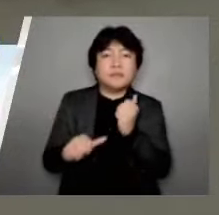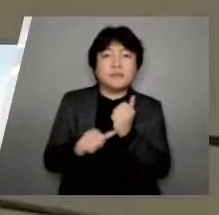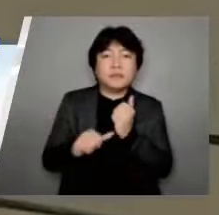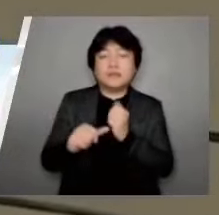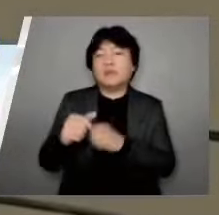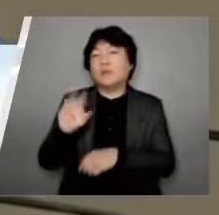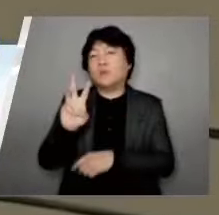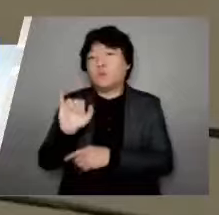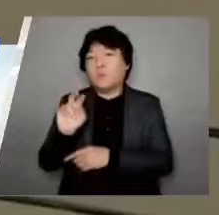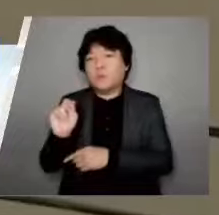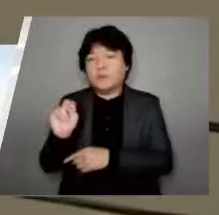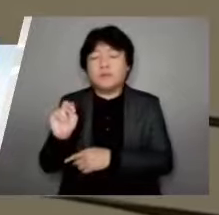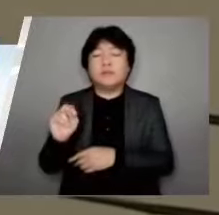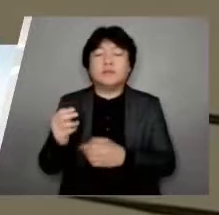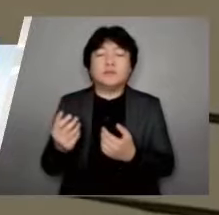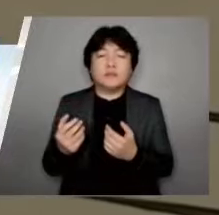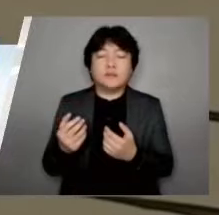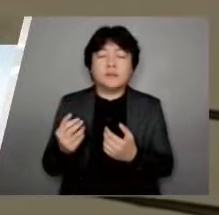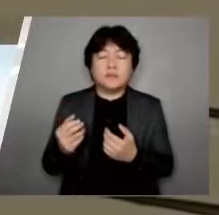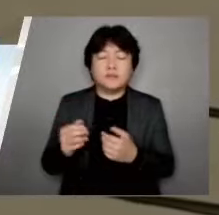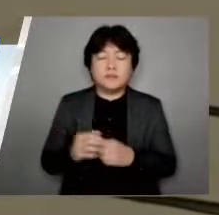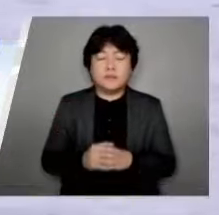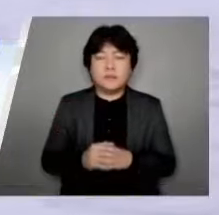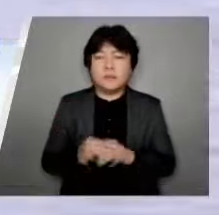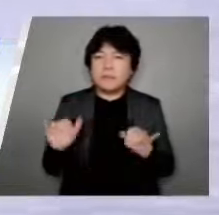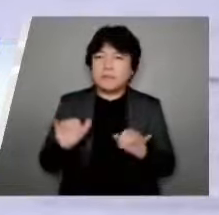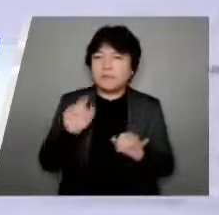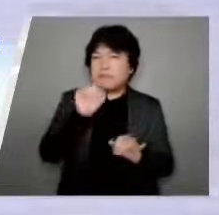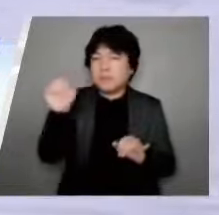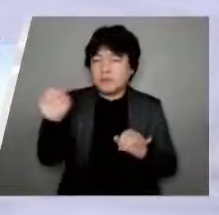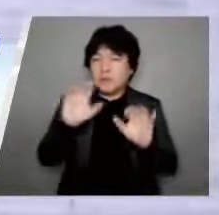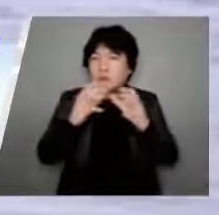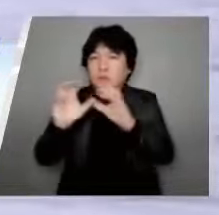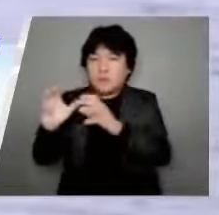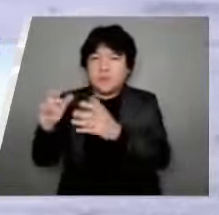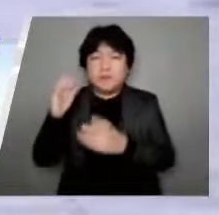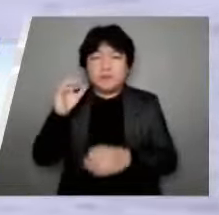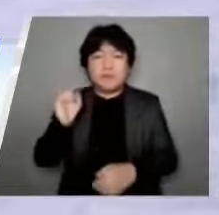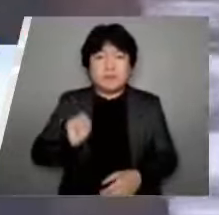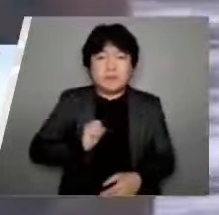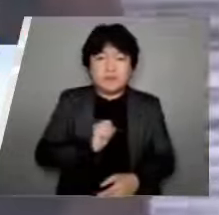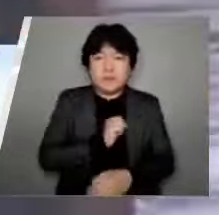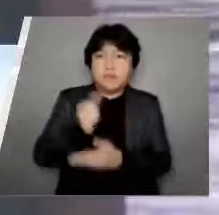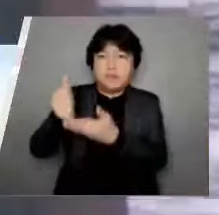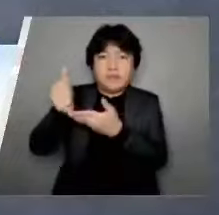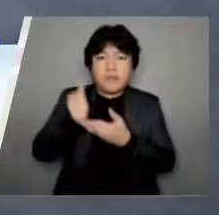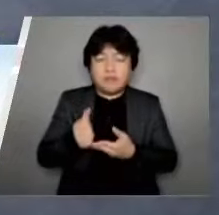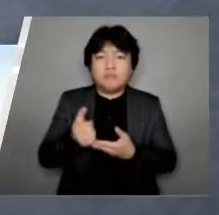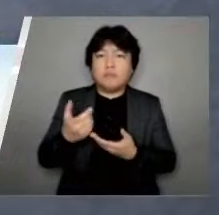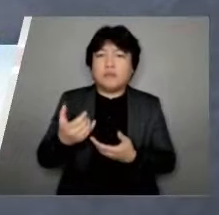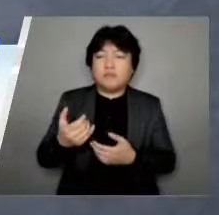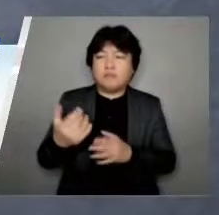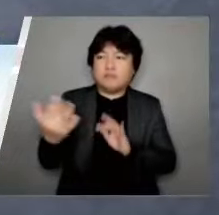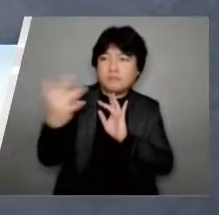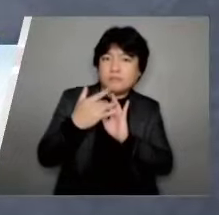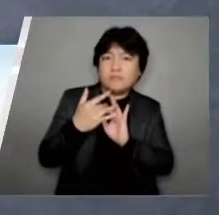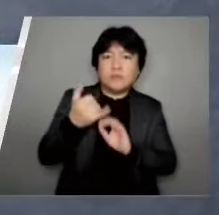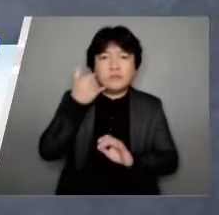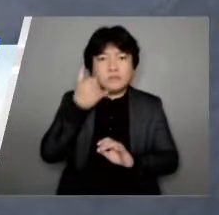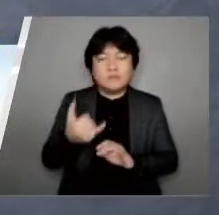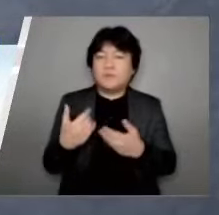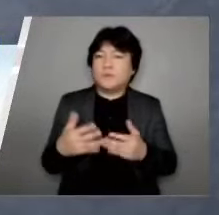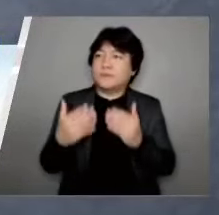at ibang mga private groups sa ibang senador natin. Nagtawagan kung paano kami matutulungan. Nagpapasalamat po